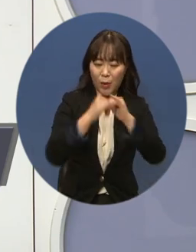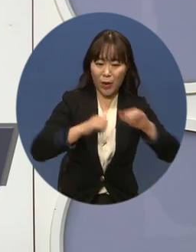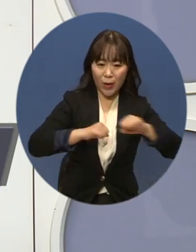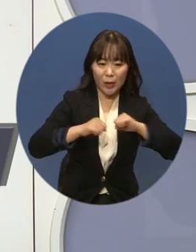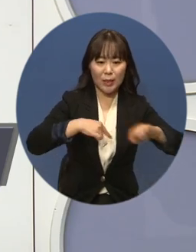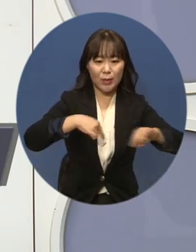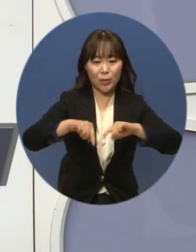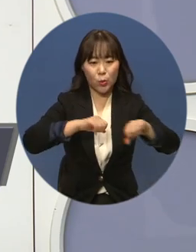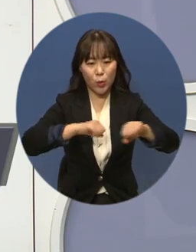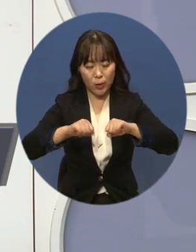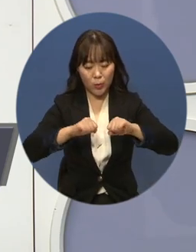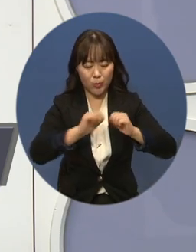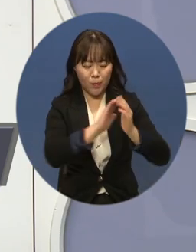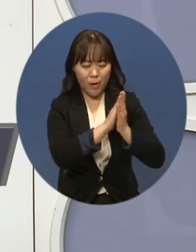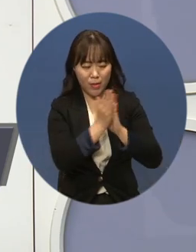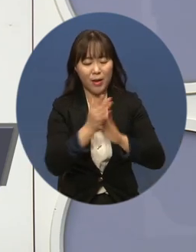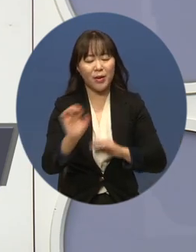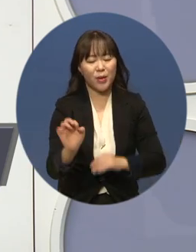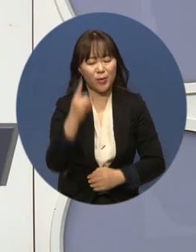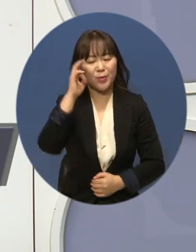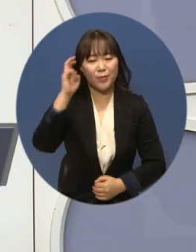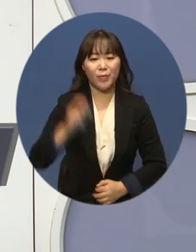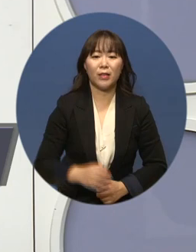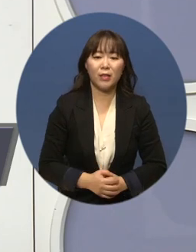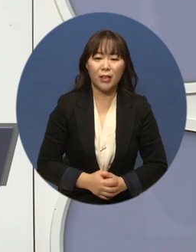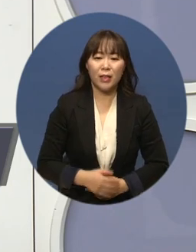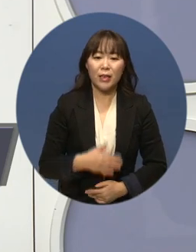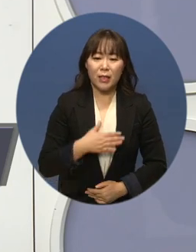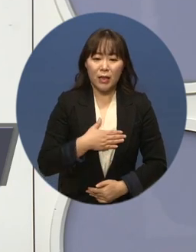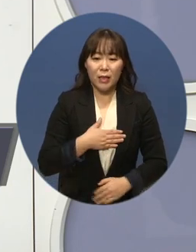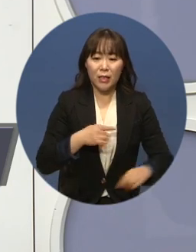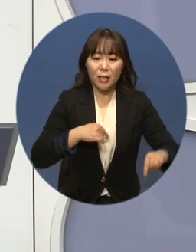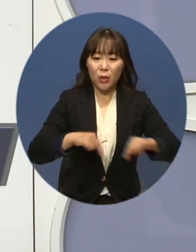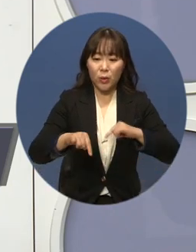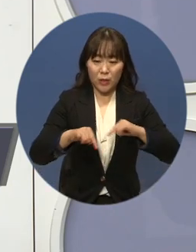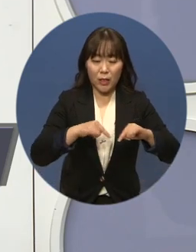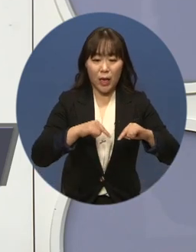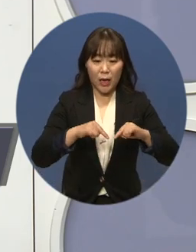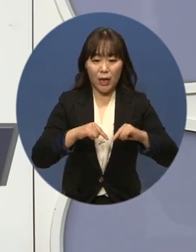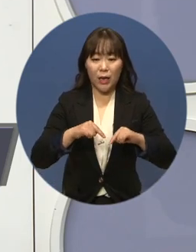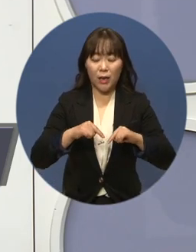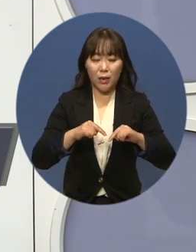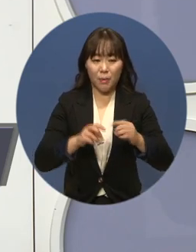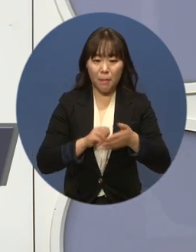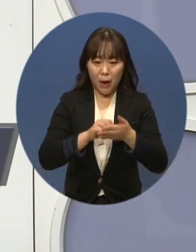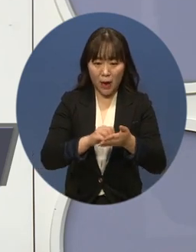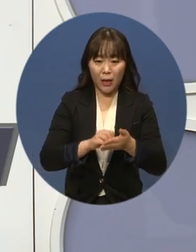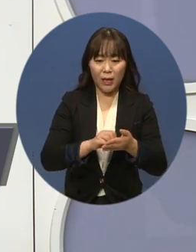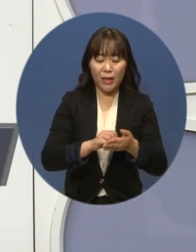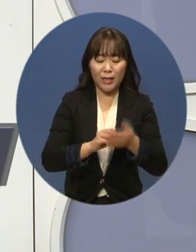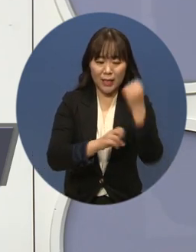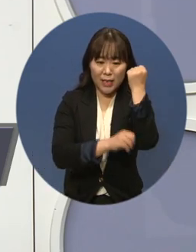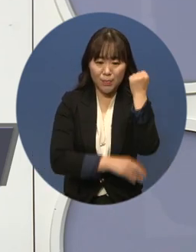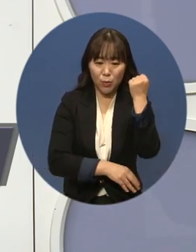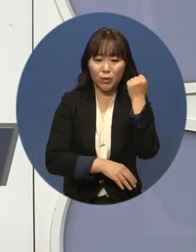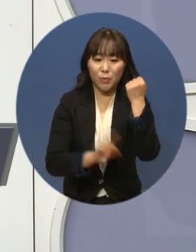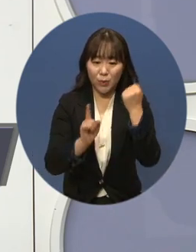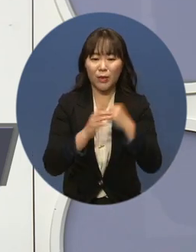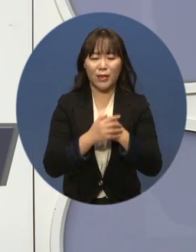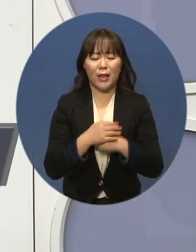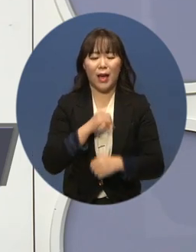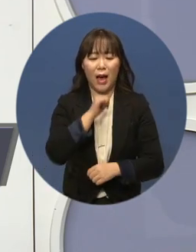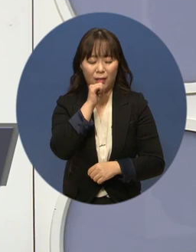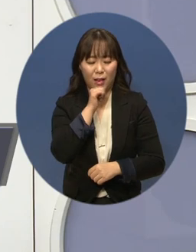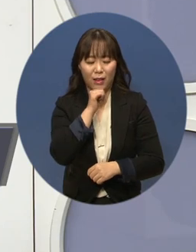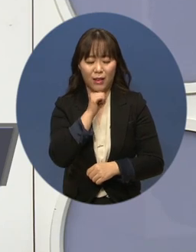정치운동 쪽으로 좀 제가 전환한 계기가 됐는데 어떻게 보면 제가 정치를 하게 된 근본 출발점은